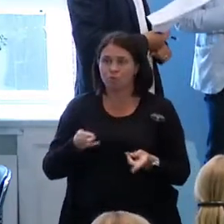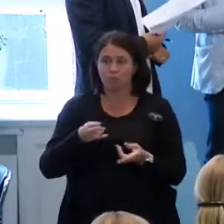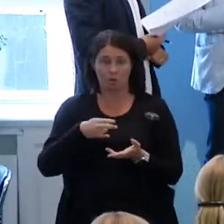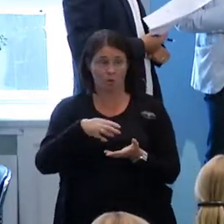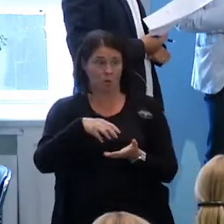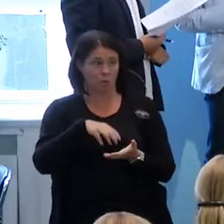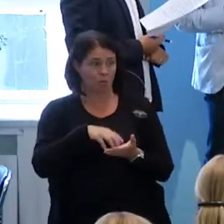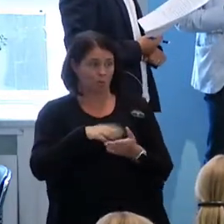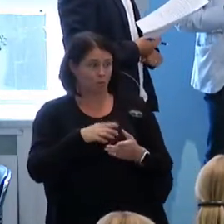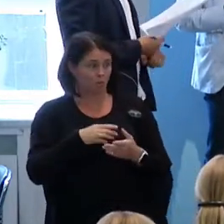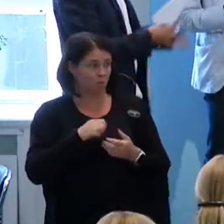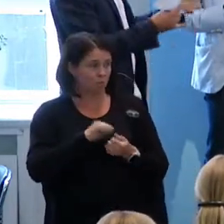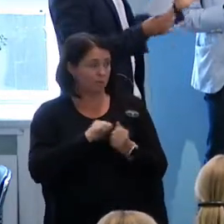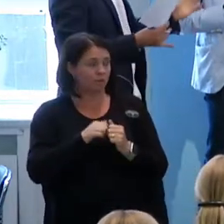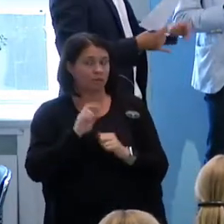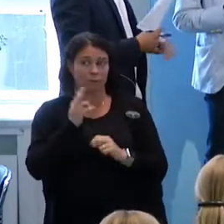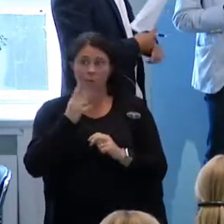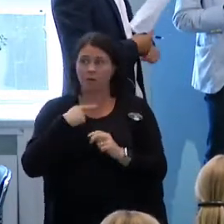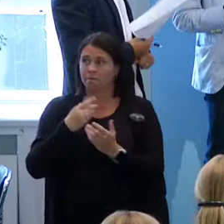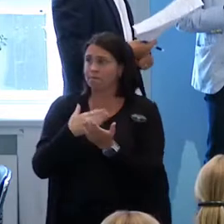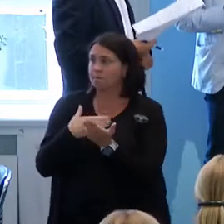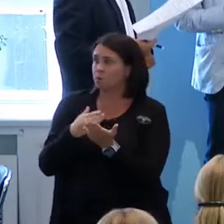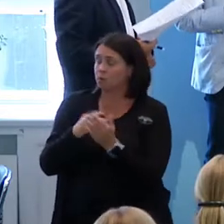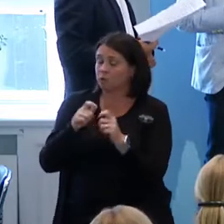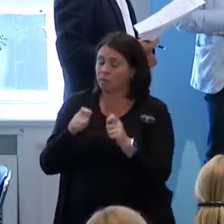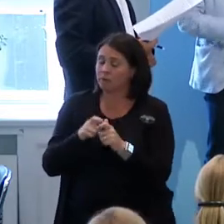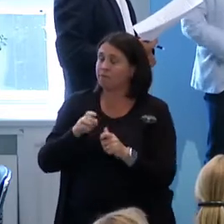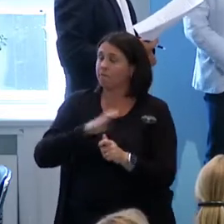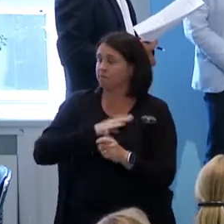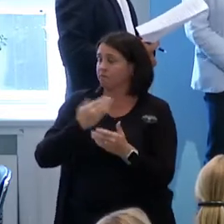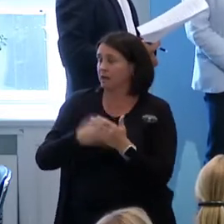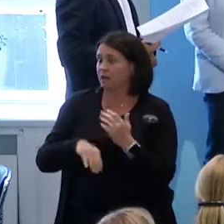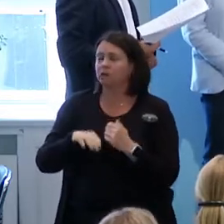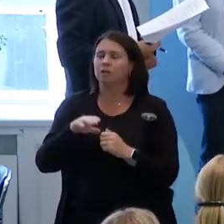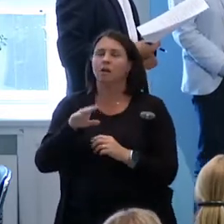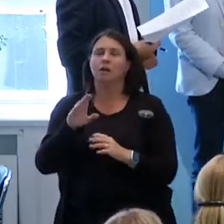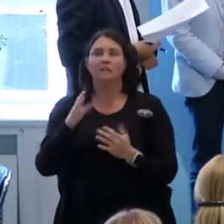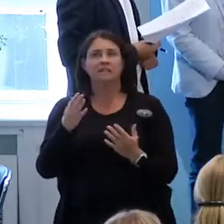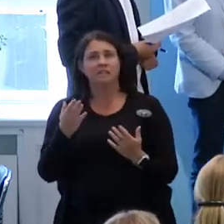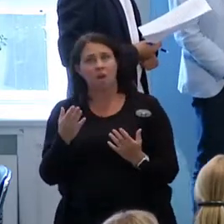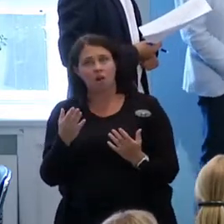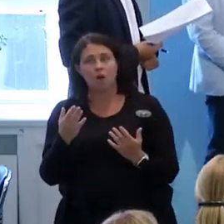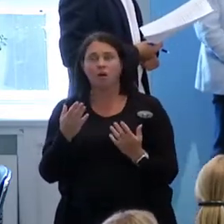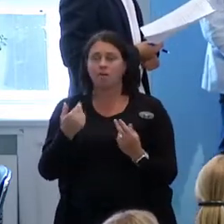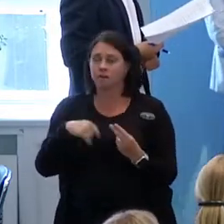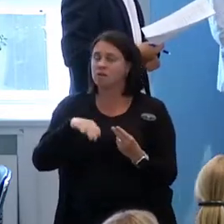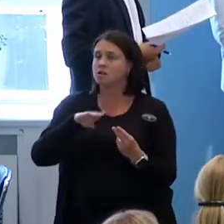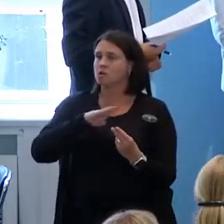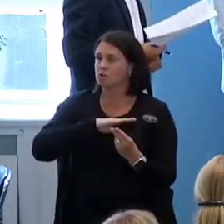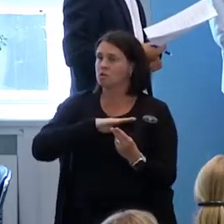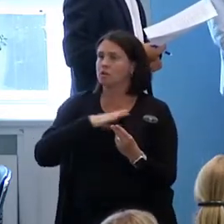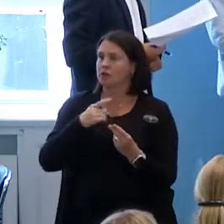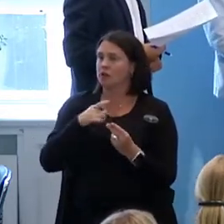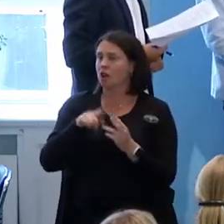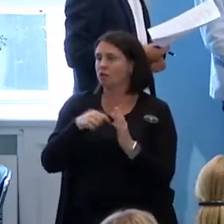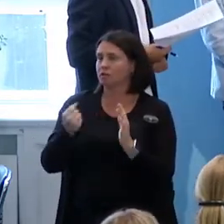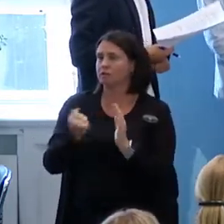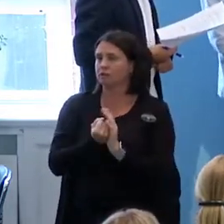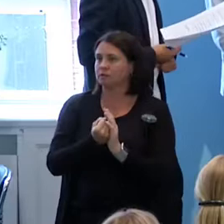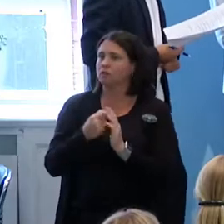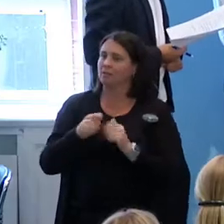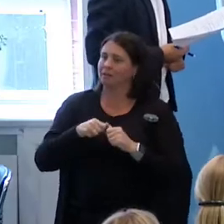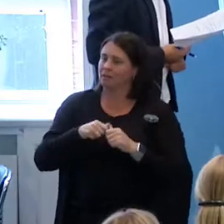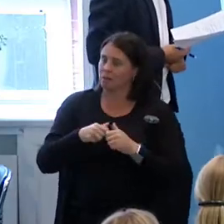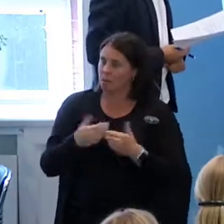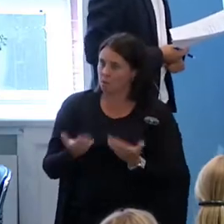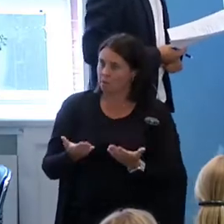här, nu kan vi jobba vidare. Ramverket finns. Nej, men vi har en lagstiftning som